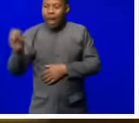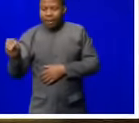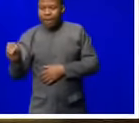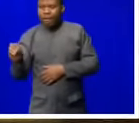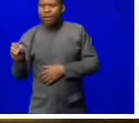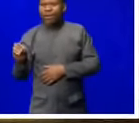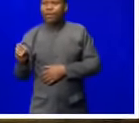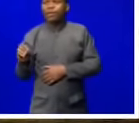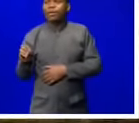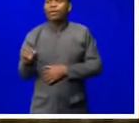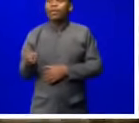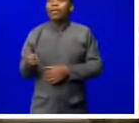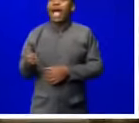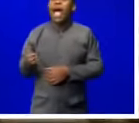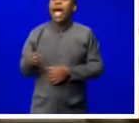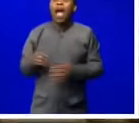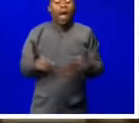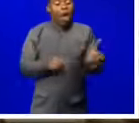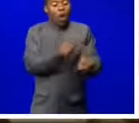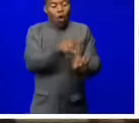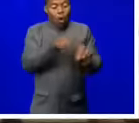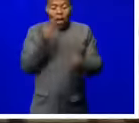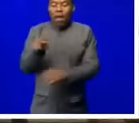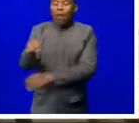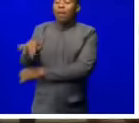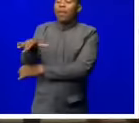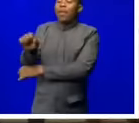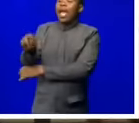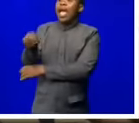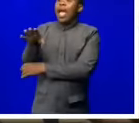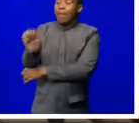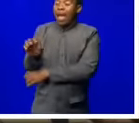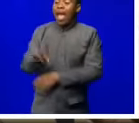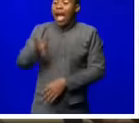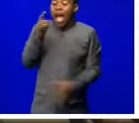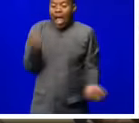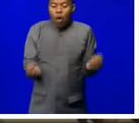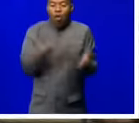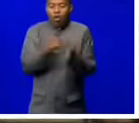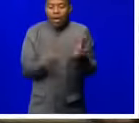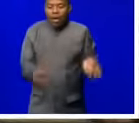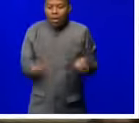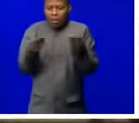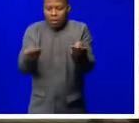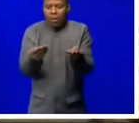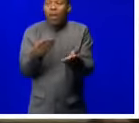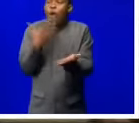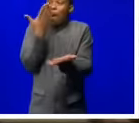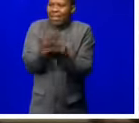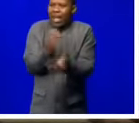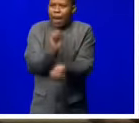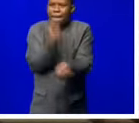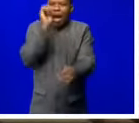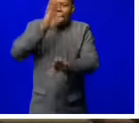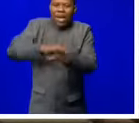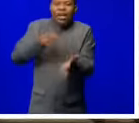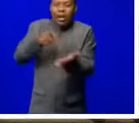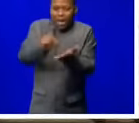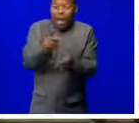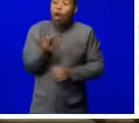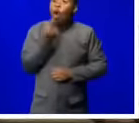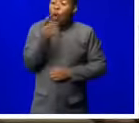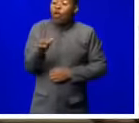malangeni. Nyembe sofake isicelo sekutokela ngephandle enkantolo lenkulu lapho avete khona kutsi